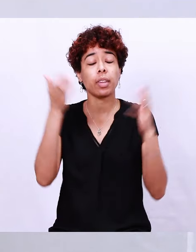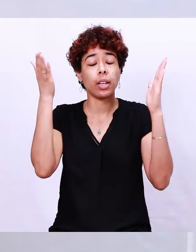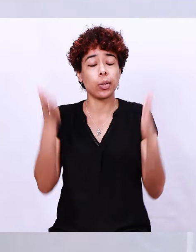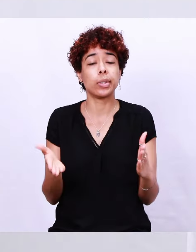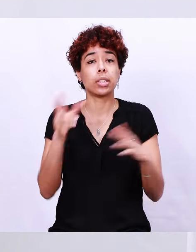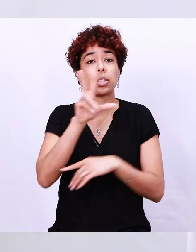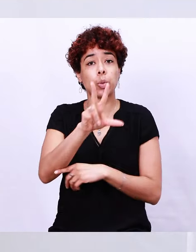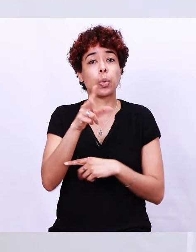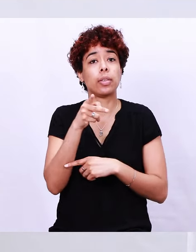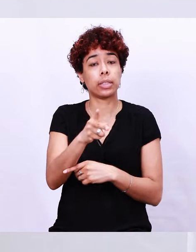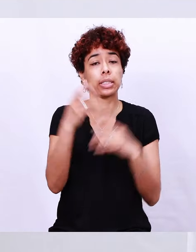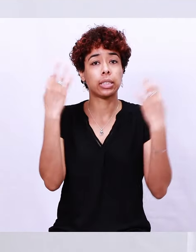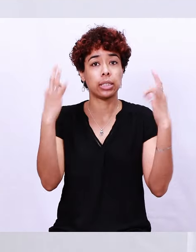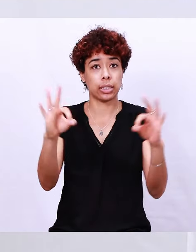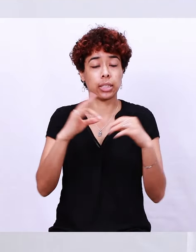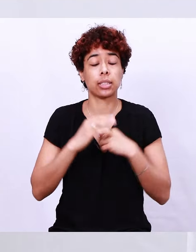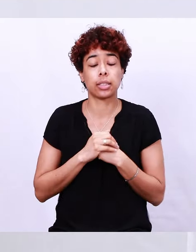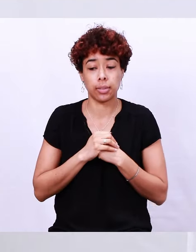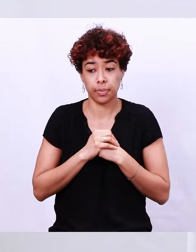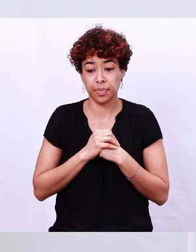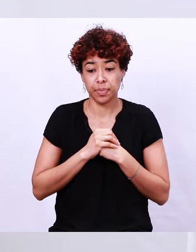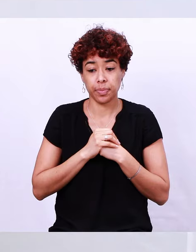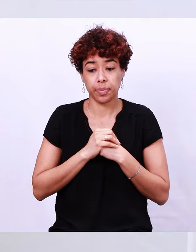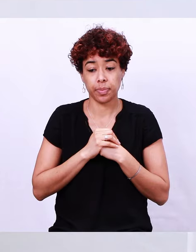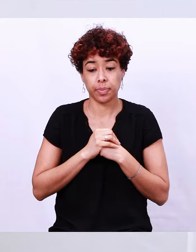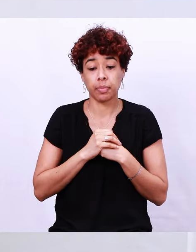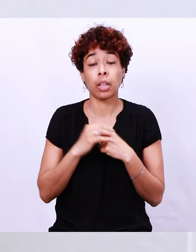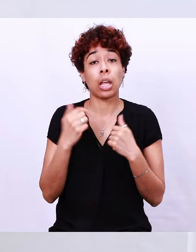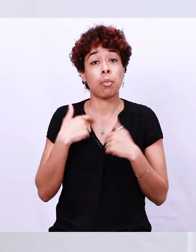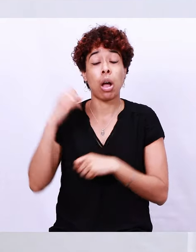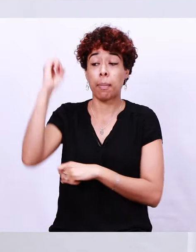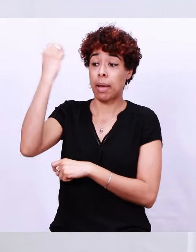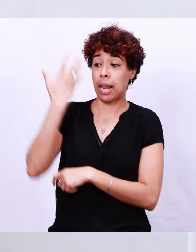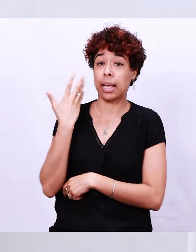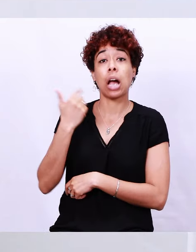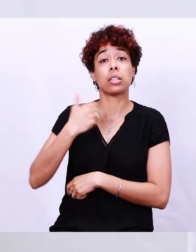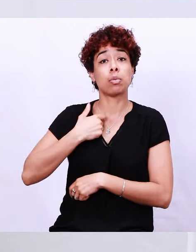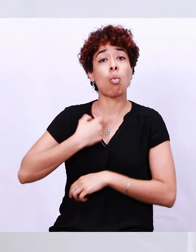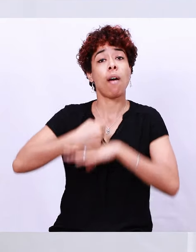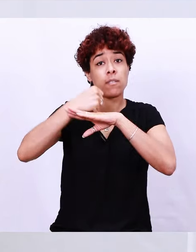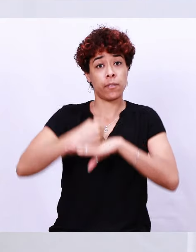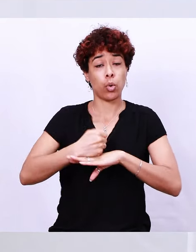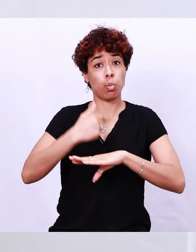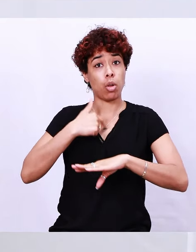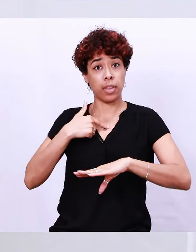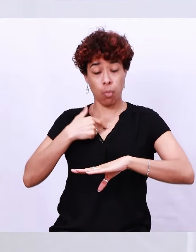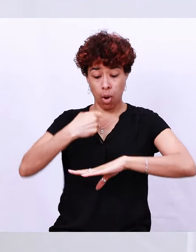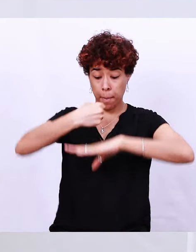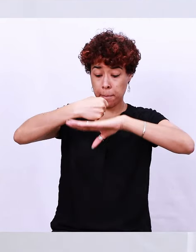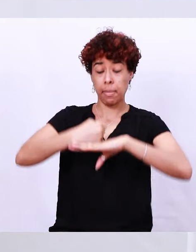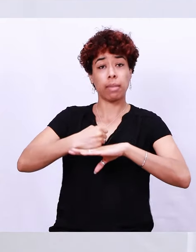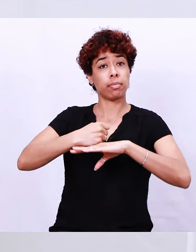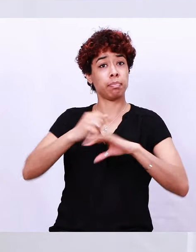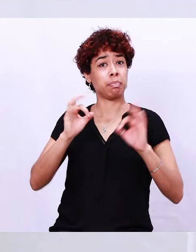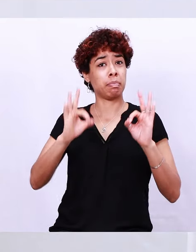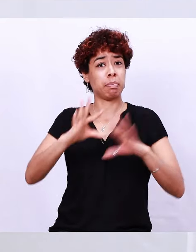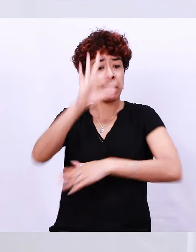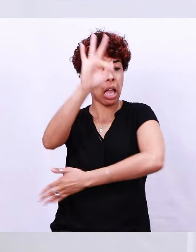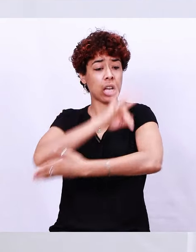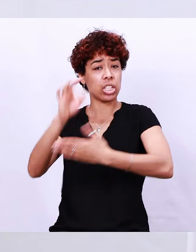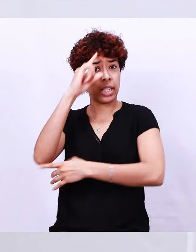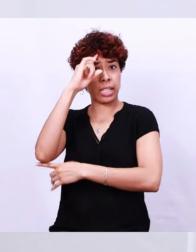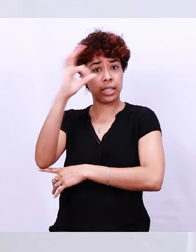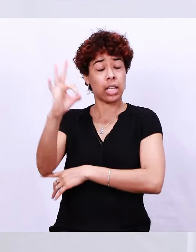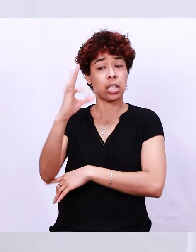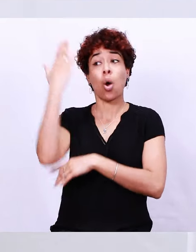310 la Bible nous dit selon la grâce de Dieu qui m'a été donné j'ai posé le fondement comme un sage architecte et un